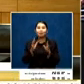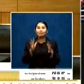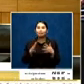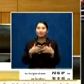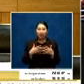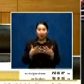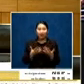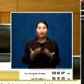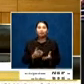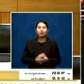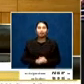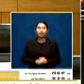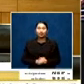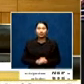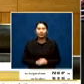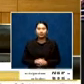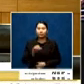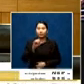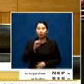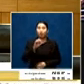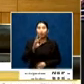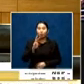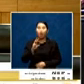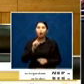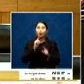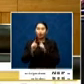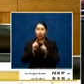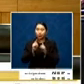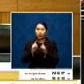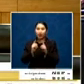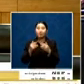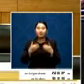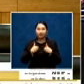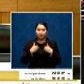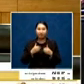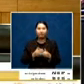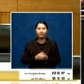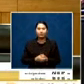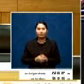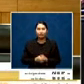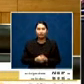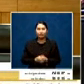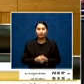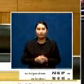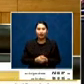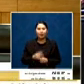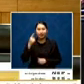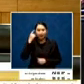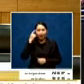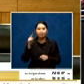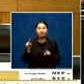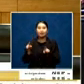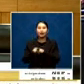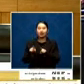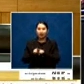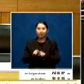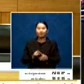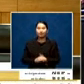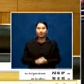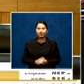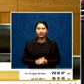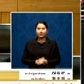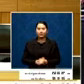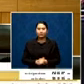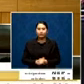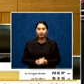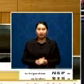านี้ตลอดระยะเวลาหลายเป็น10ปีที่ผ่านมาเนี่ยคุณชัยวัฒน์เป็นมือไฮปาร์คคนหนึ่งใช่ไหม ใช่ใช่ใช่ตั้งแต่เป็นนิสิตก็เป็นมือไฮปาร์ ค ในเว